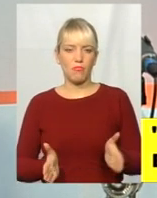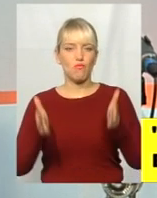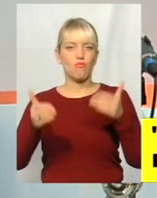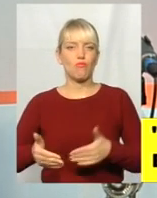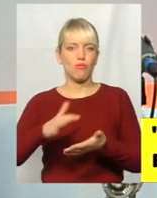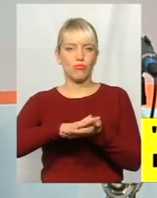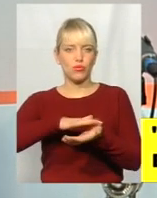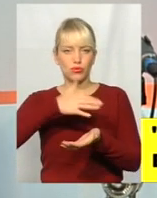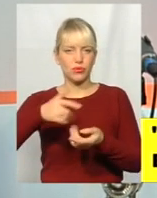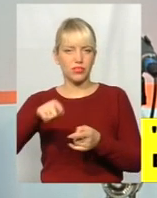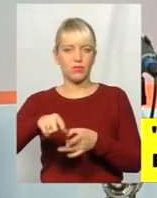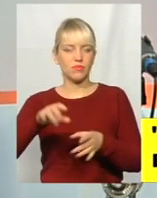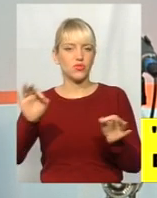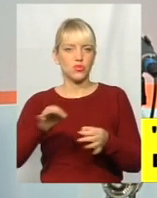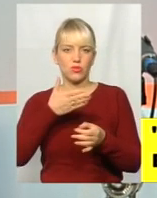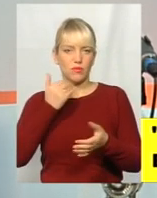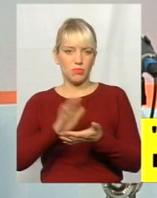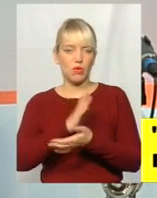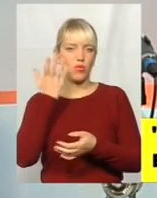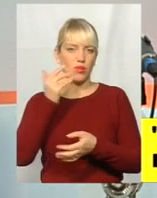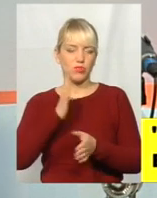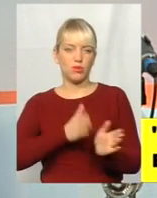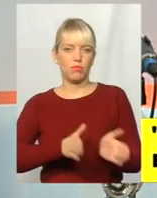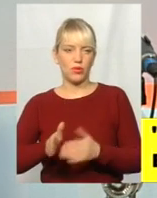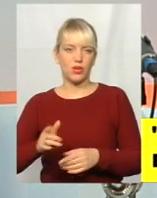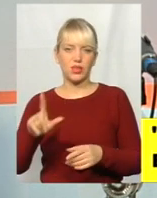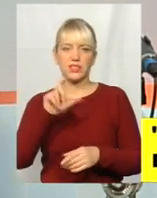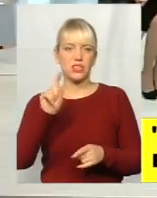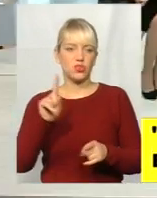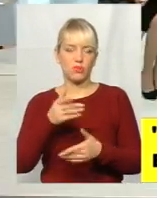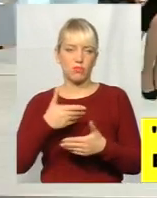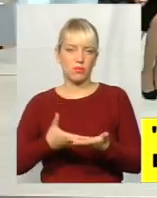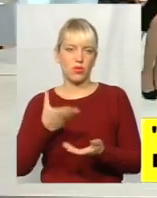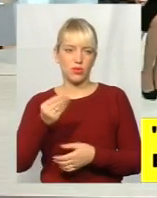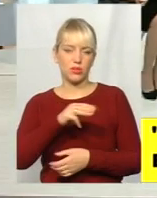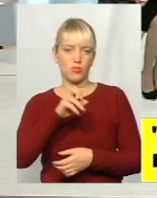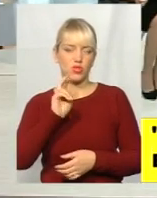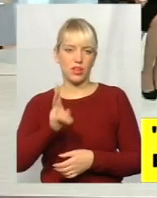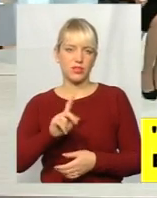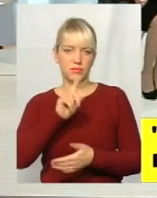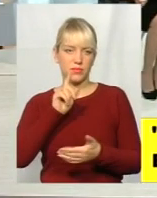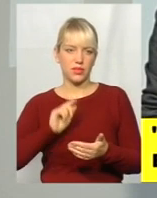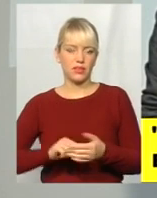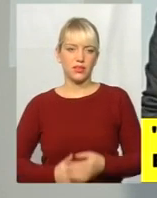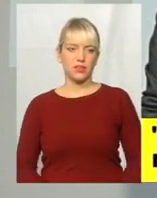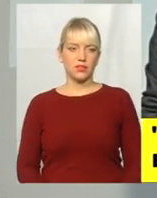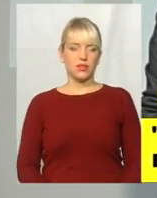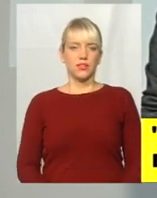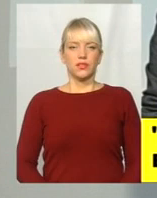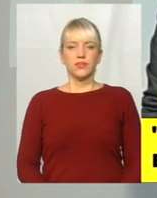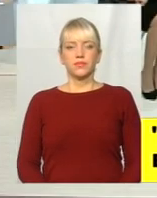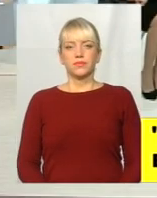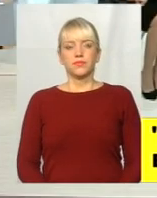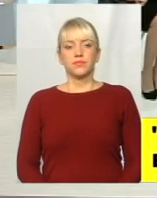не прибирається. Коли це буде наведений порядок і за що ми платимо жертвою? Дякую, ми почули ваше питання, пане Сергій. Що